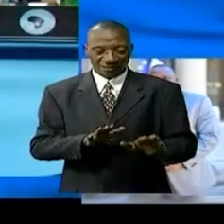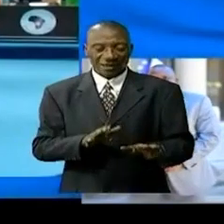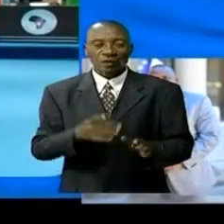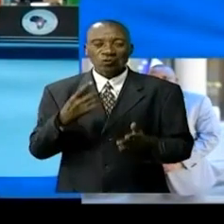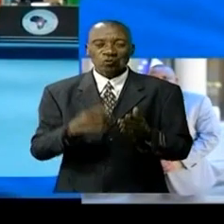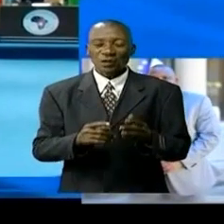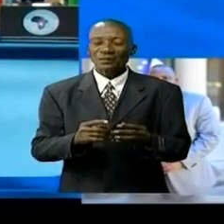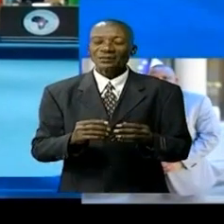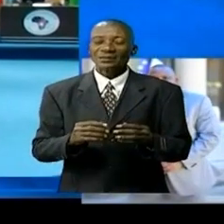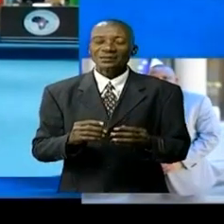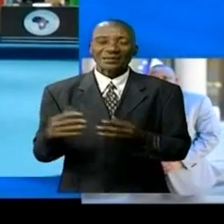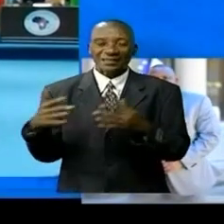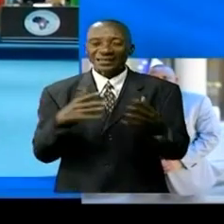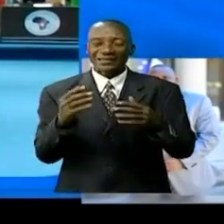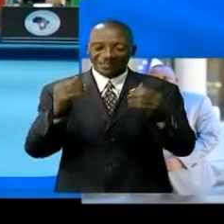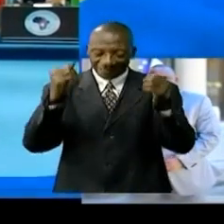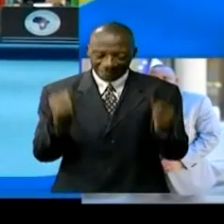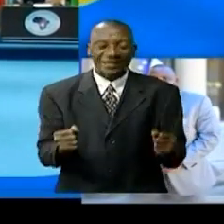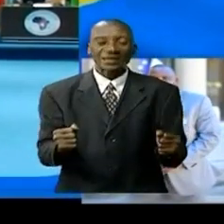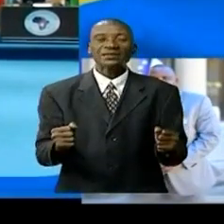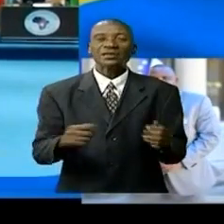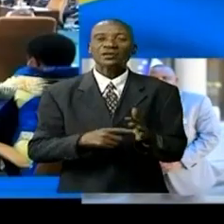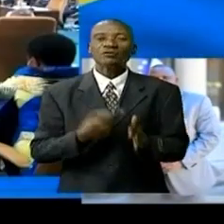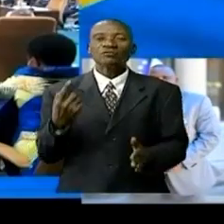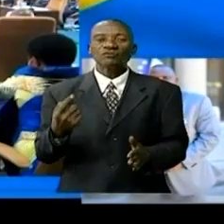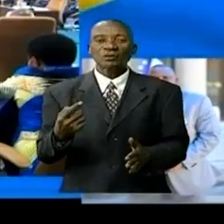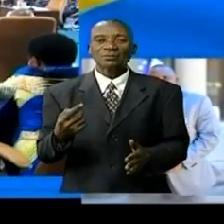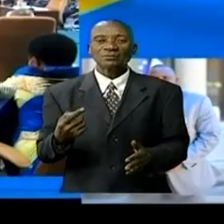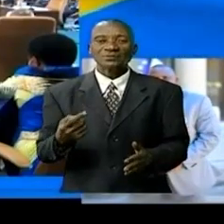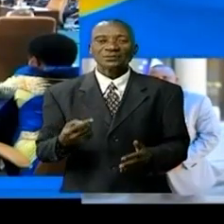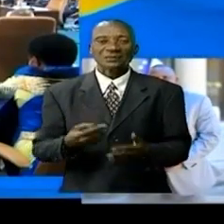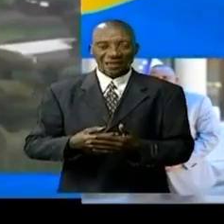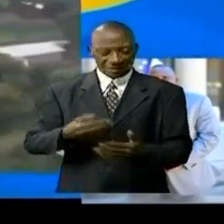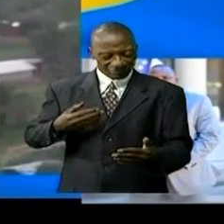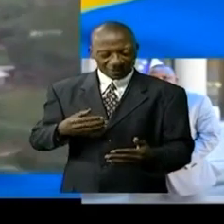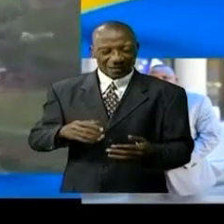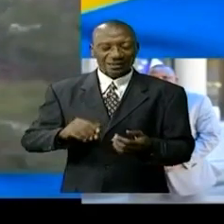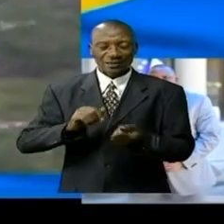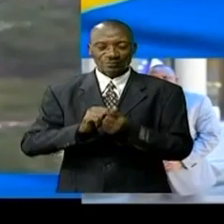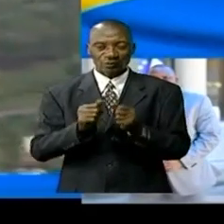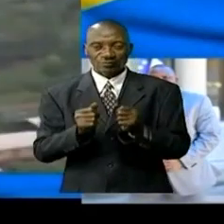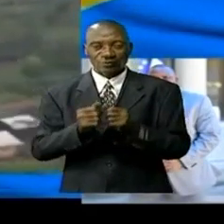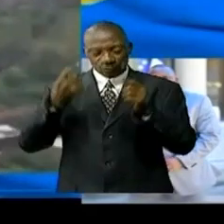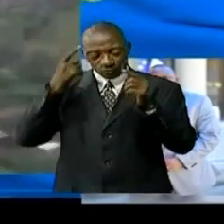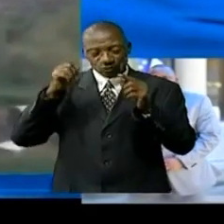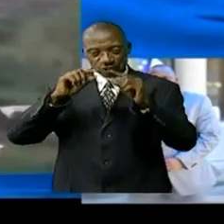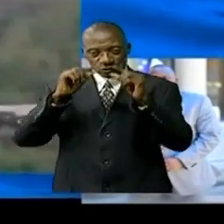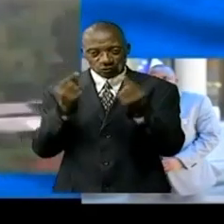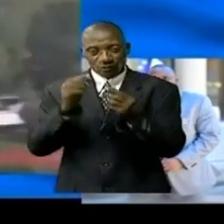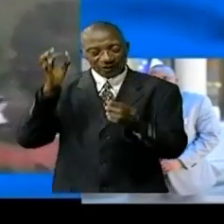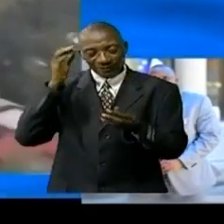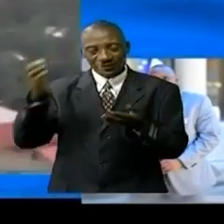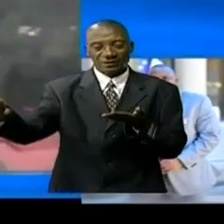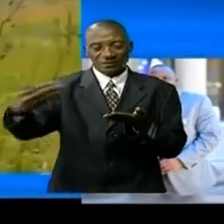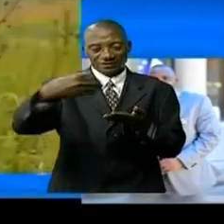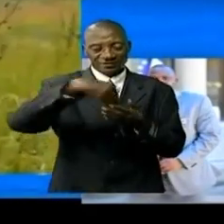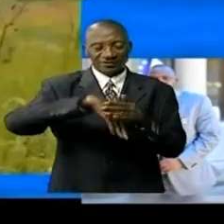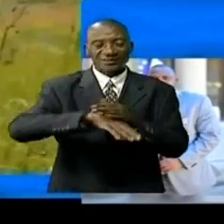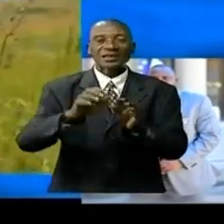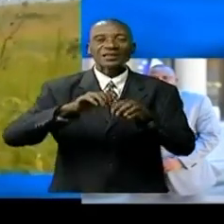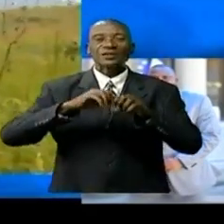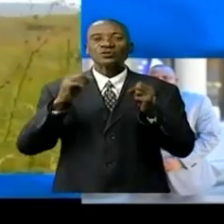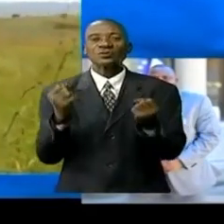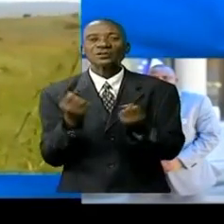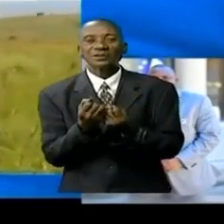et la reddition inconditionnelle et volontaire avant la réinsertion sociale. Toutes les parties ont aussi suivi les messages du porte-parole du